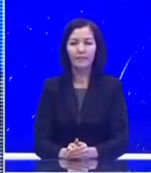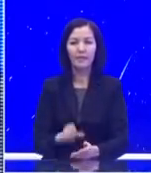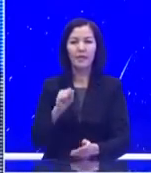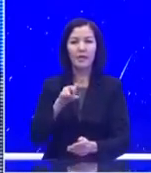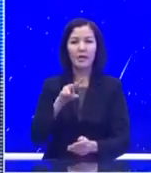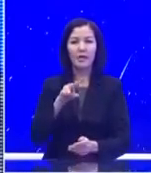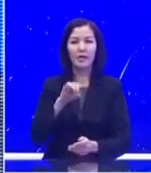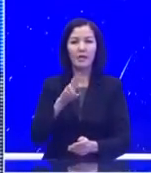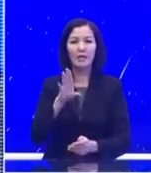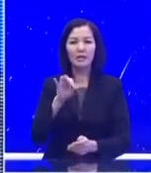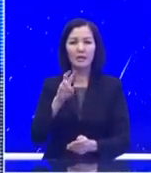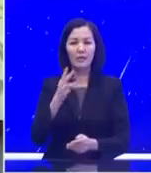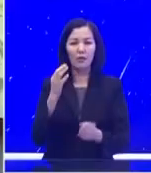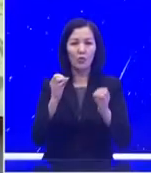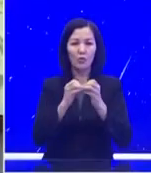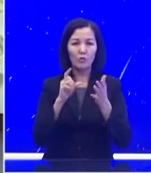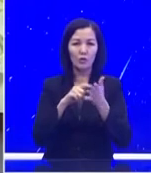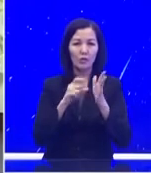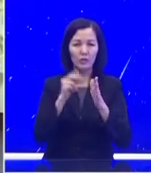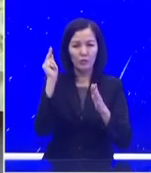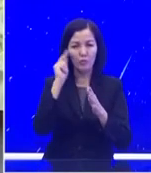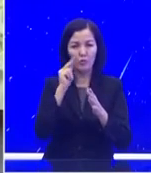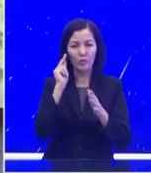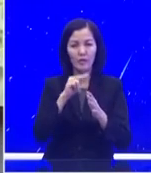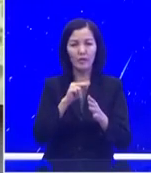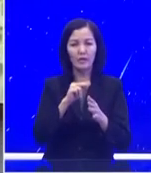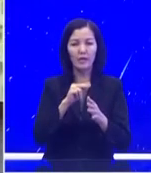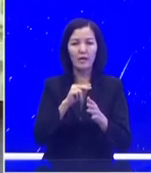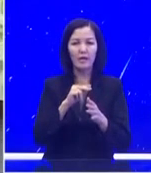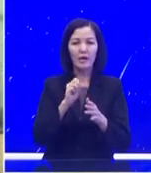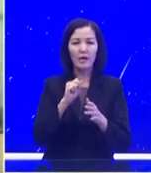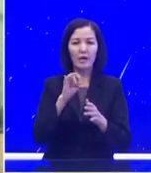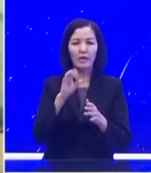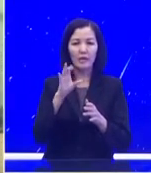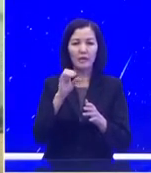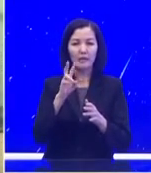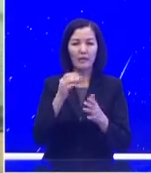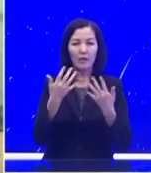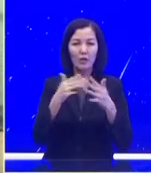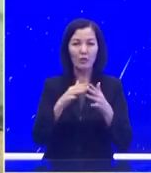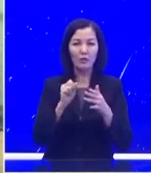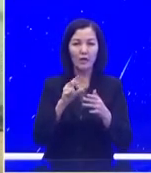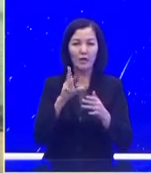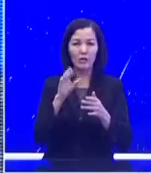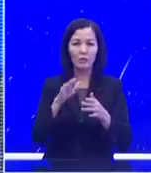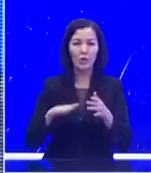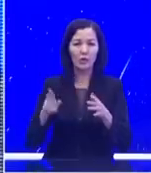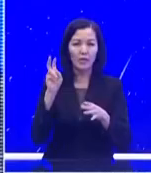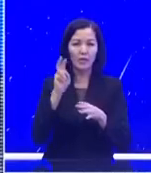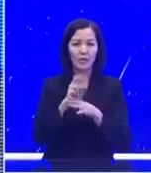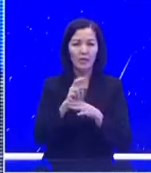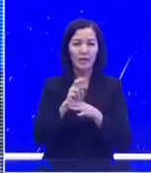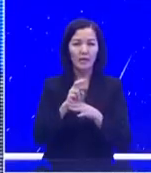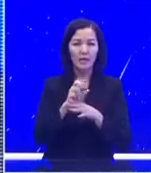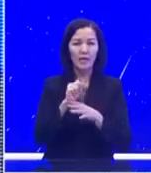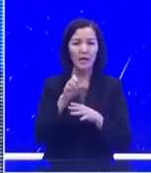Александра Михеева 13 сынып оқушысы. Арасан ауылы Барлыбек Сырттанов атындағы орта мектепті оқиды. Ақсу ауданынан келіпті. Ол Хакім